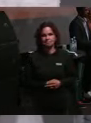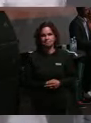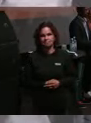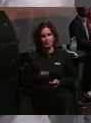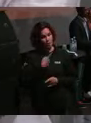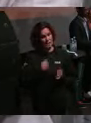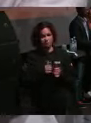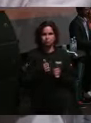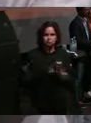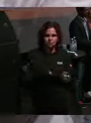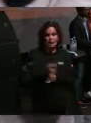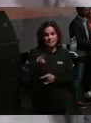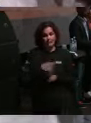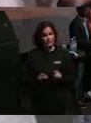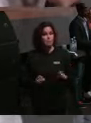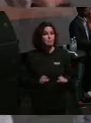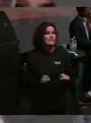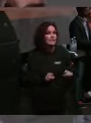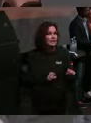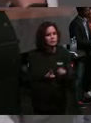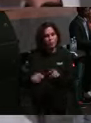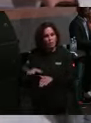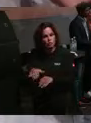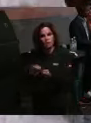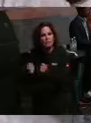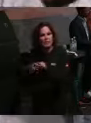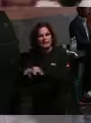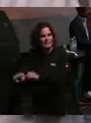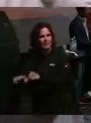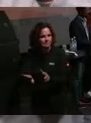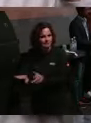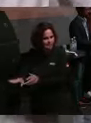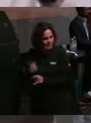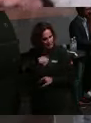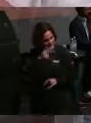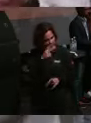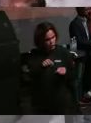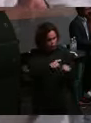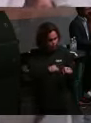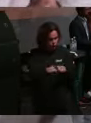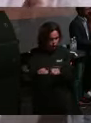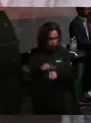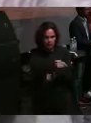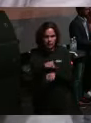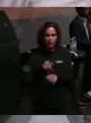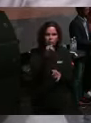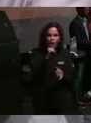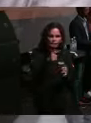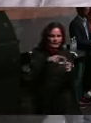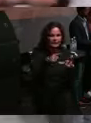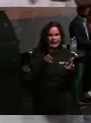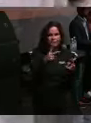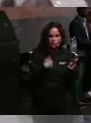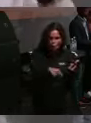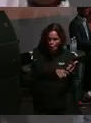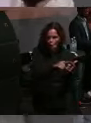som ivrer mest for kjernekraft, det ikke de nasjonale politikerne. Vi ser det at kommunestyret rundt om, for eksempel i Narvik og i Vardø, der